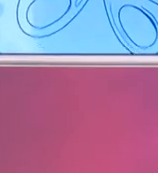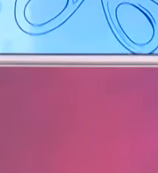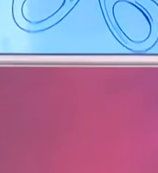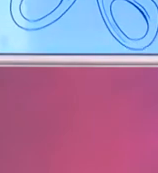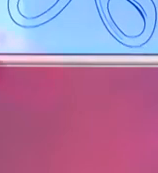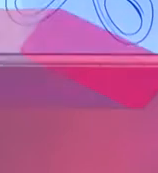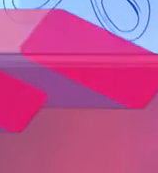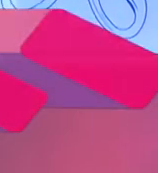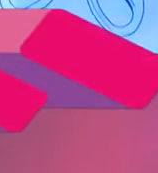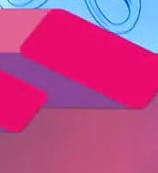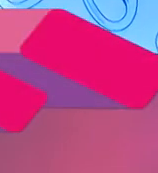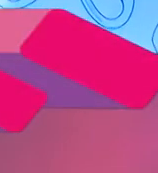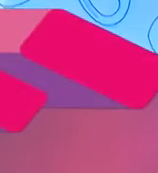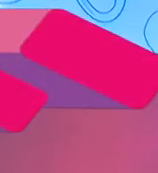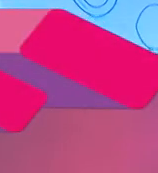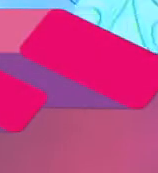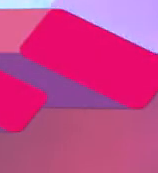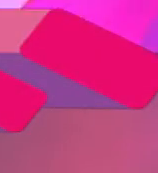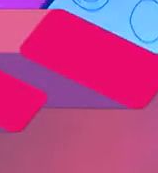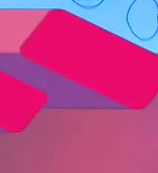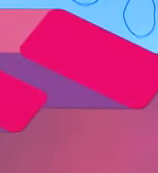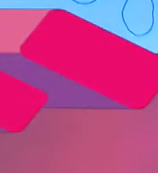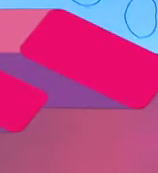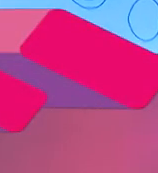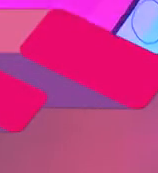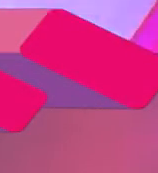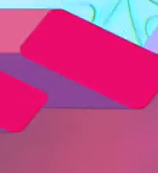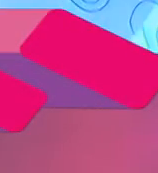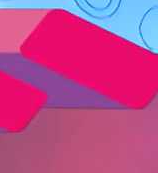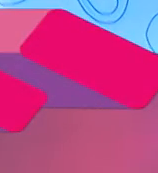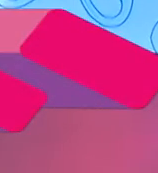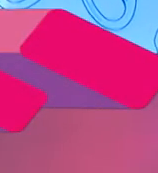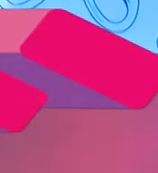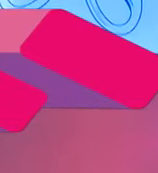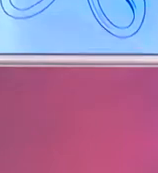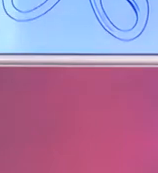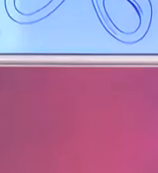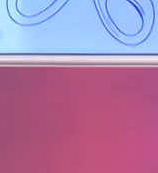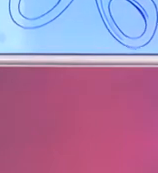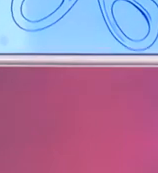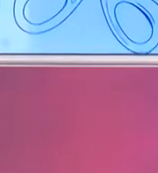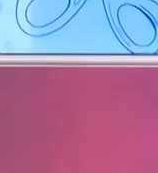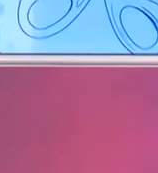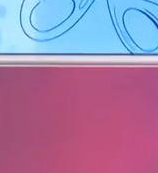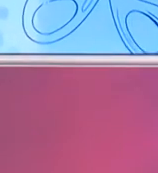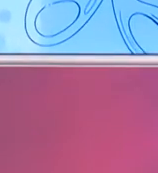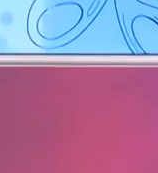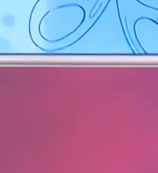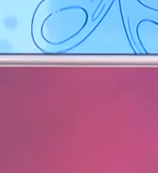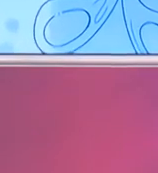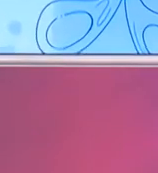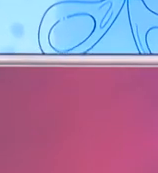away go ah keju Saiful Amri Thailand dari sekolah menengah pendidikan halsel